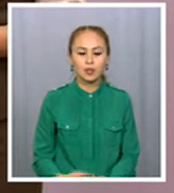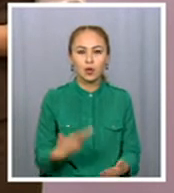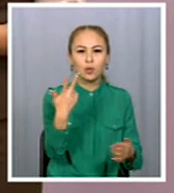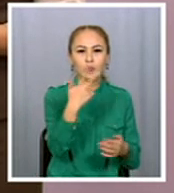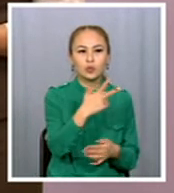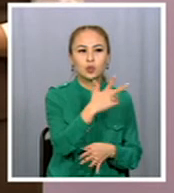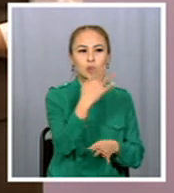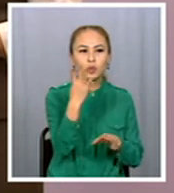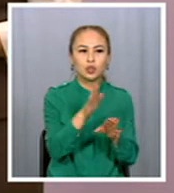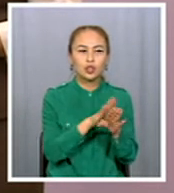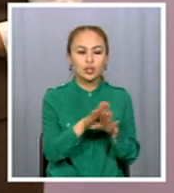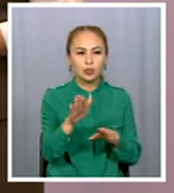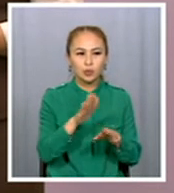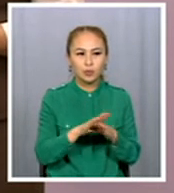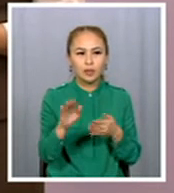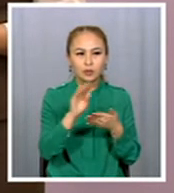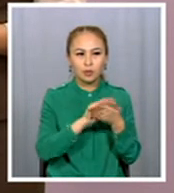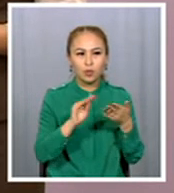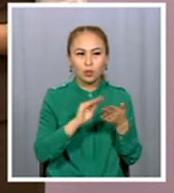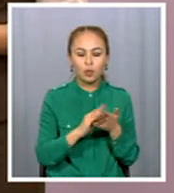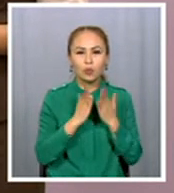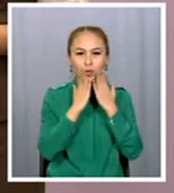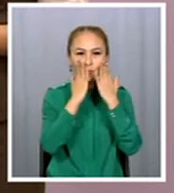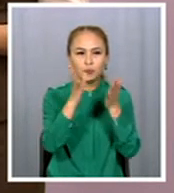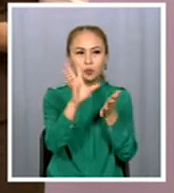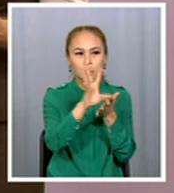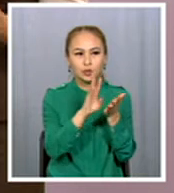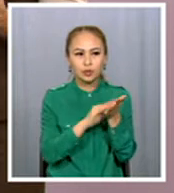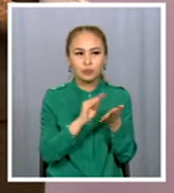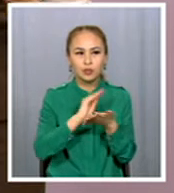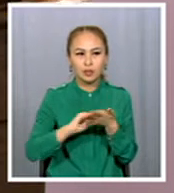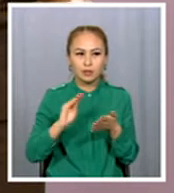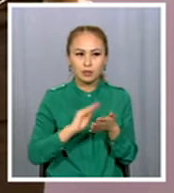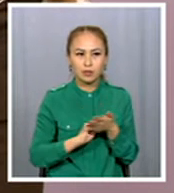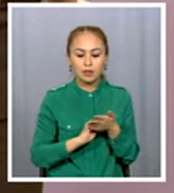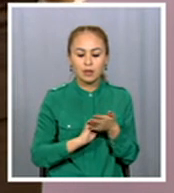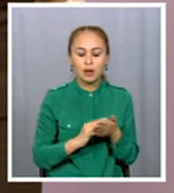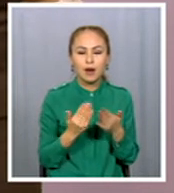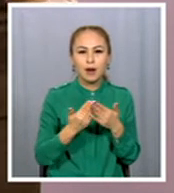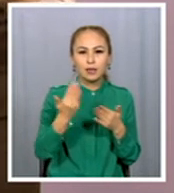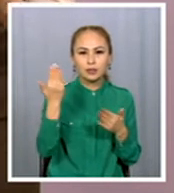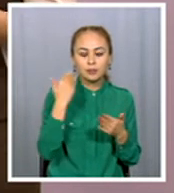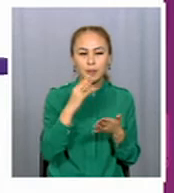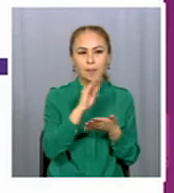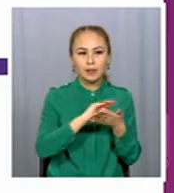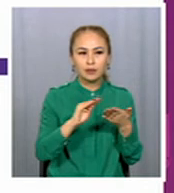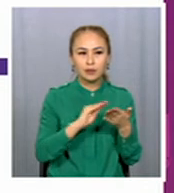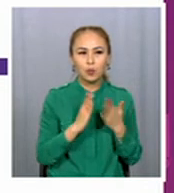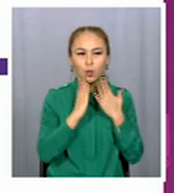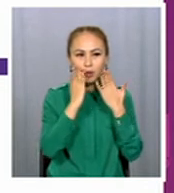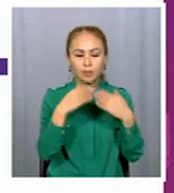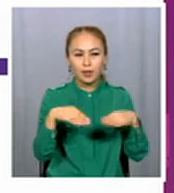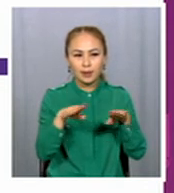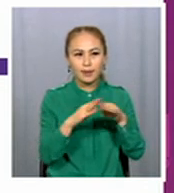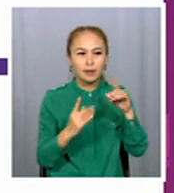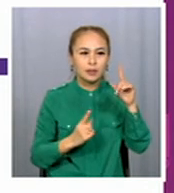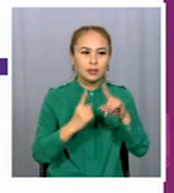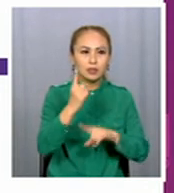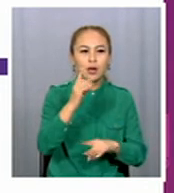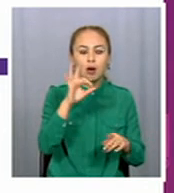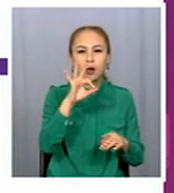34-ші жаттығу. Мәтінді оқып, көшіріп жазамыз. Алдымен мәтінді оқып алайық. Ғарыш